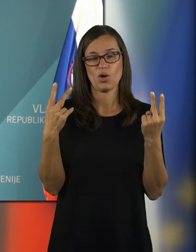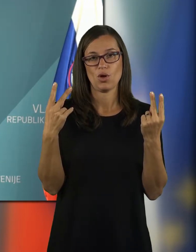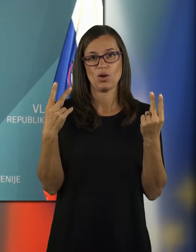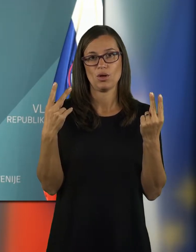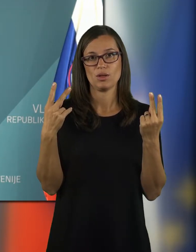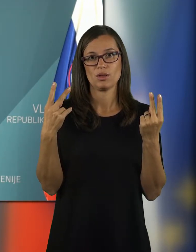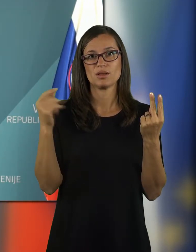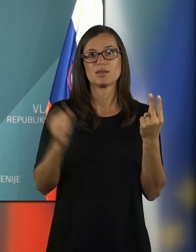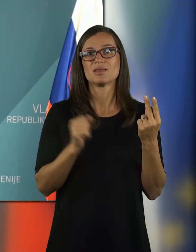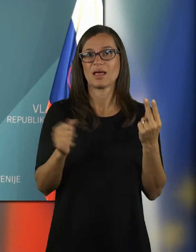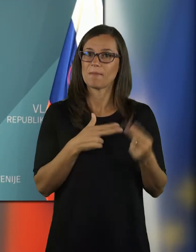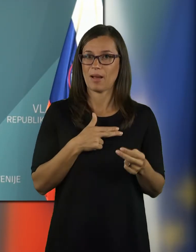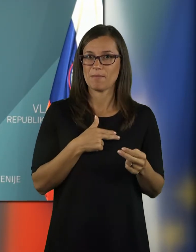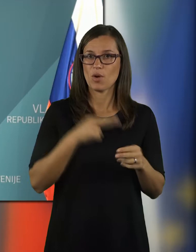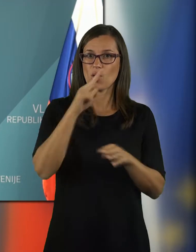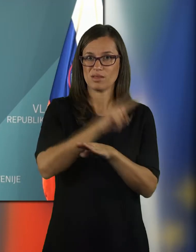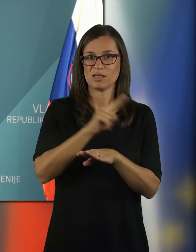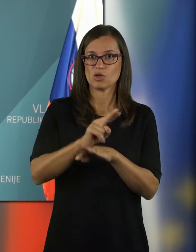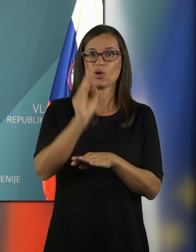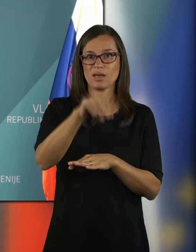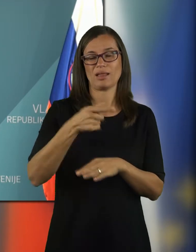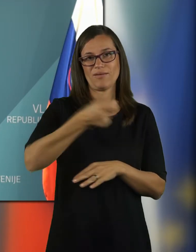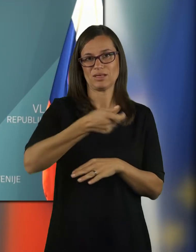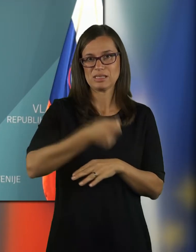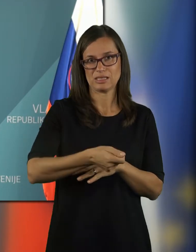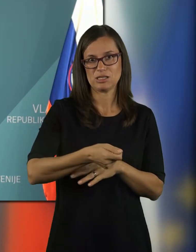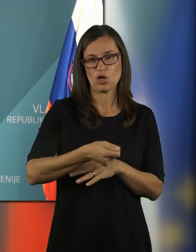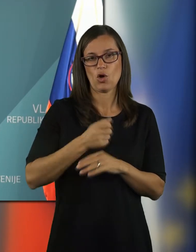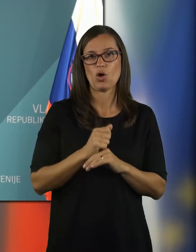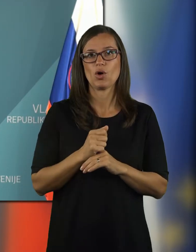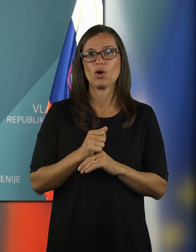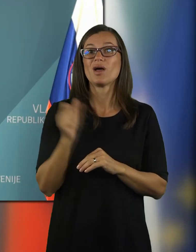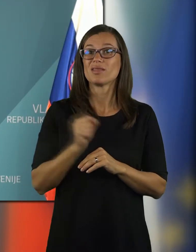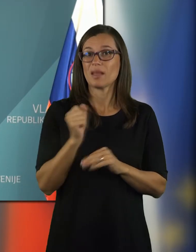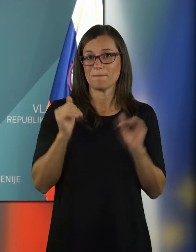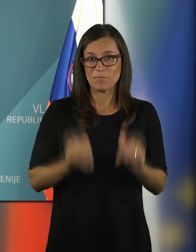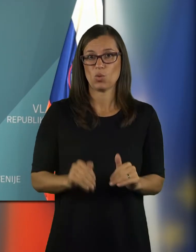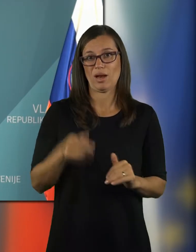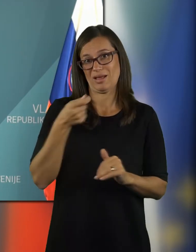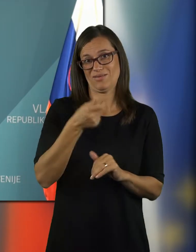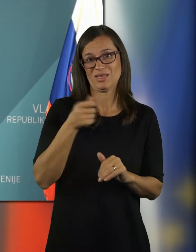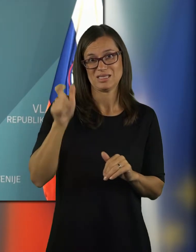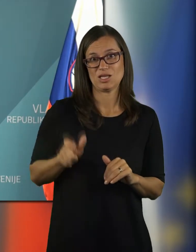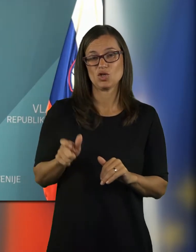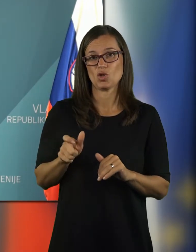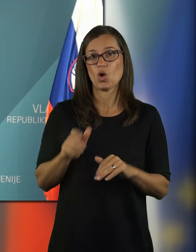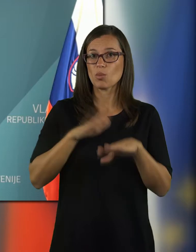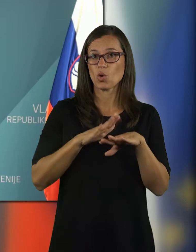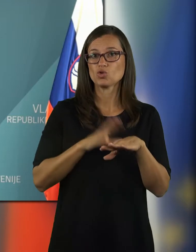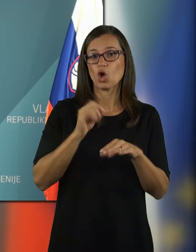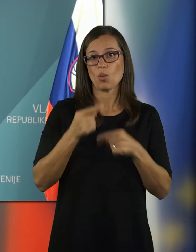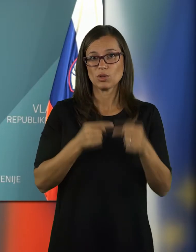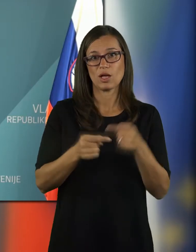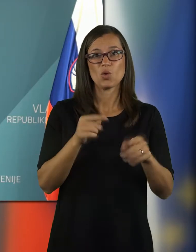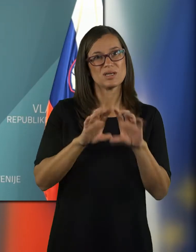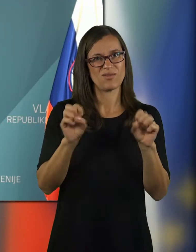zornega kota, da imamo nadzor nad investicijo, da nam mora investitor poročati o